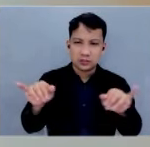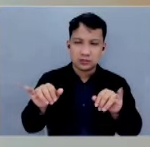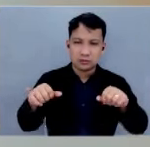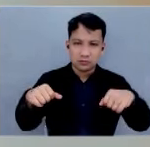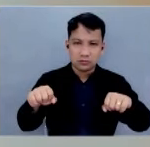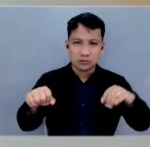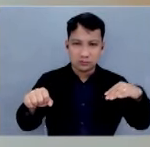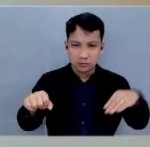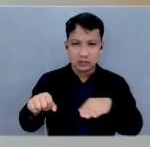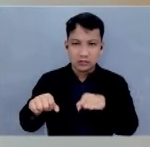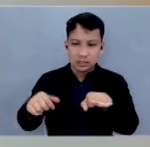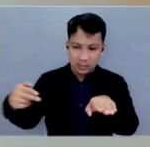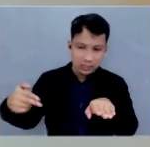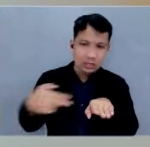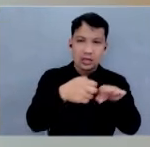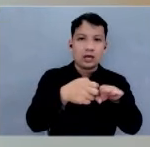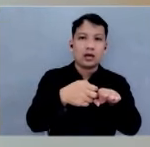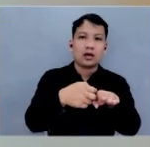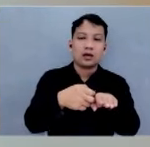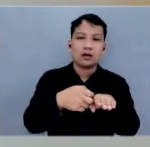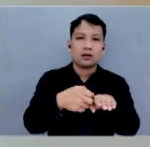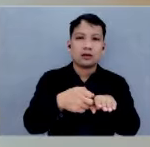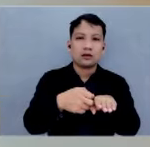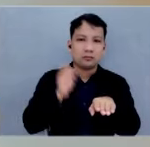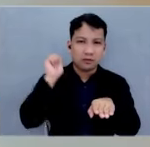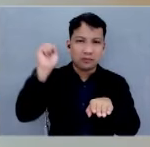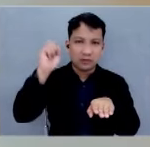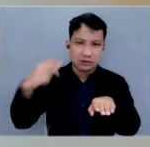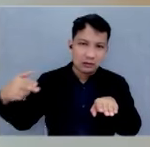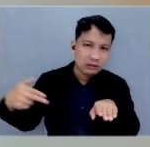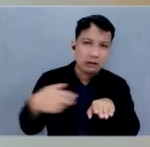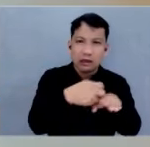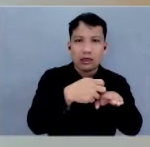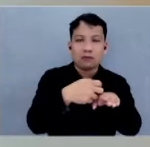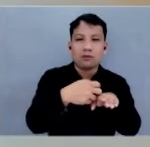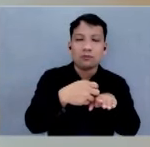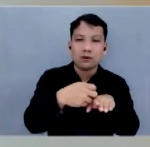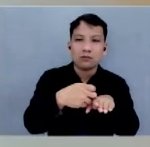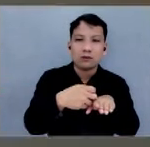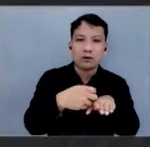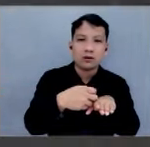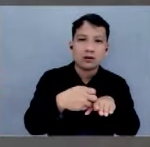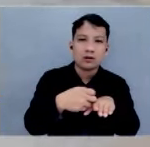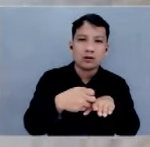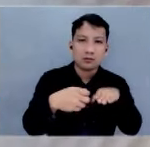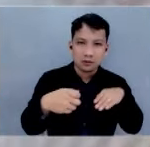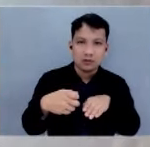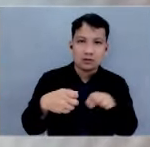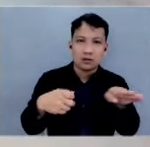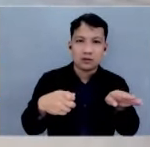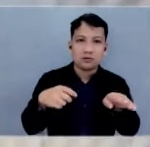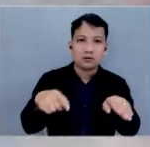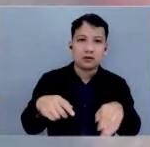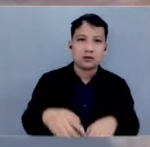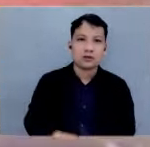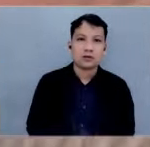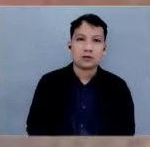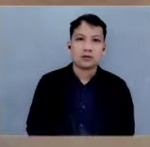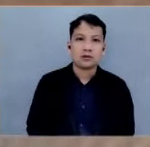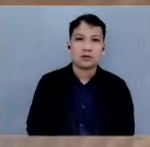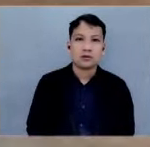hindi din anticipa yung pagkabilis niya, hindi niya nakuha yung pagtawid ng SUV. Ayon sa mga